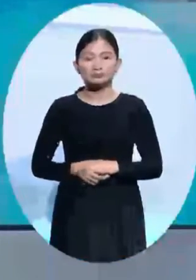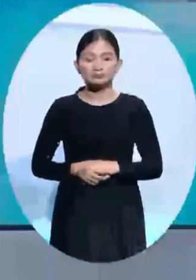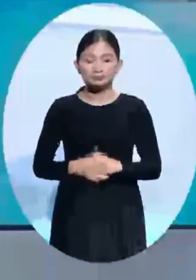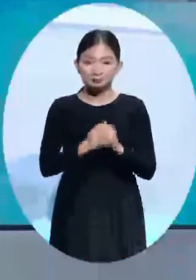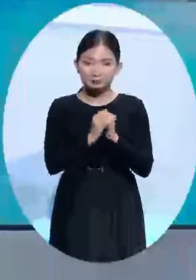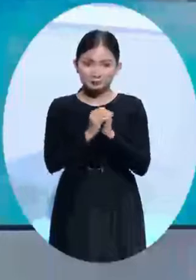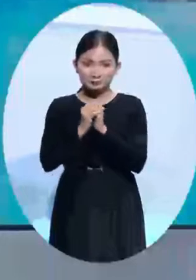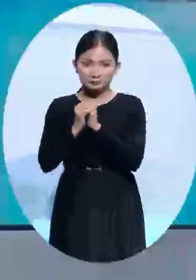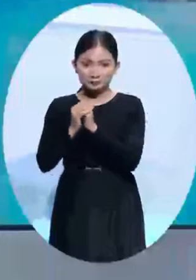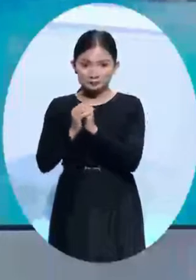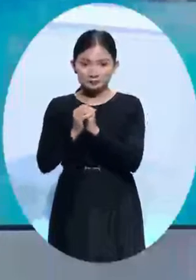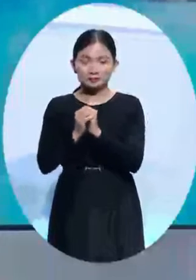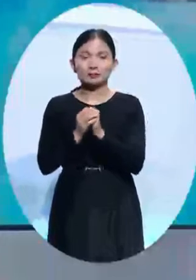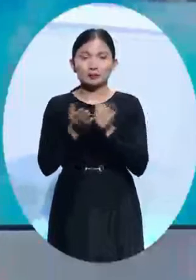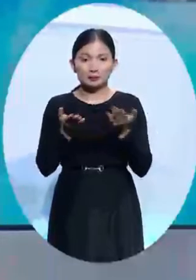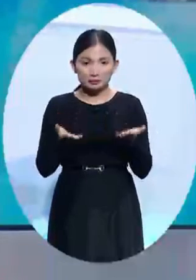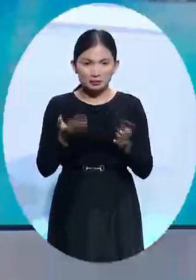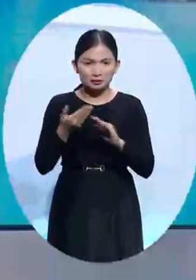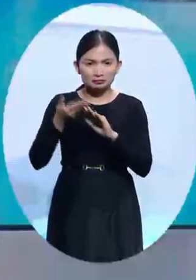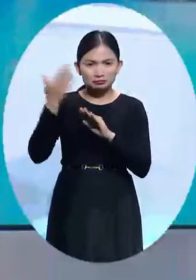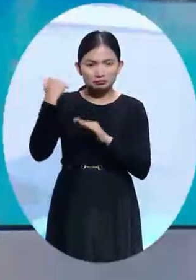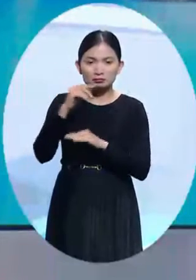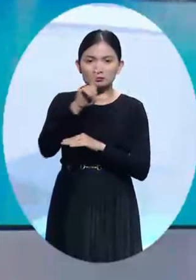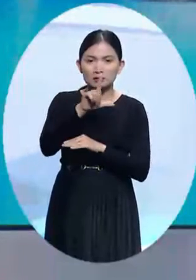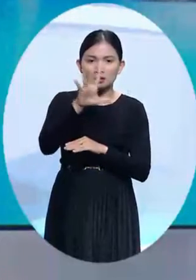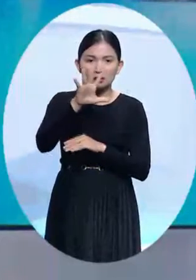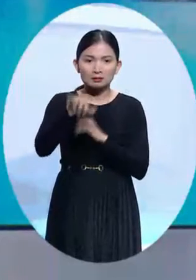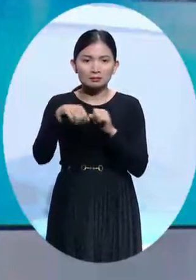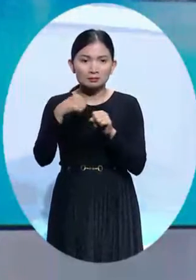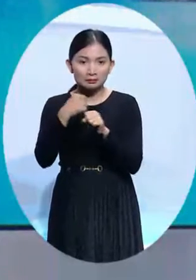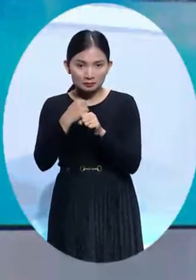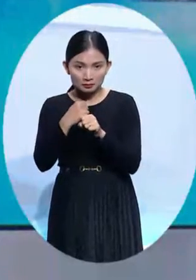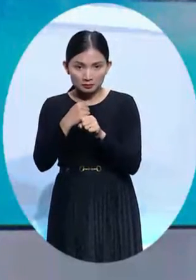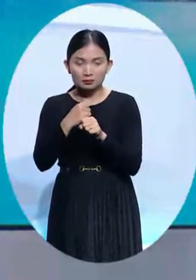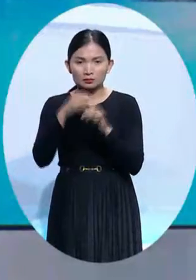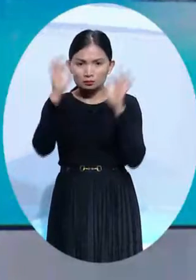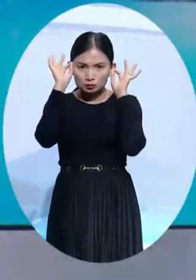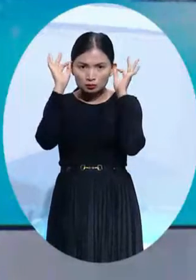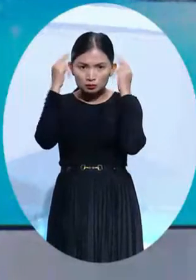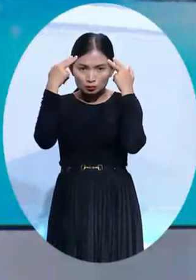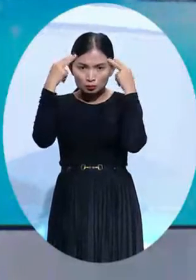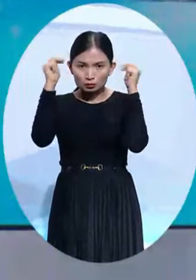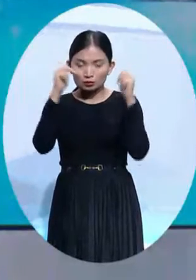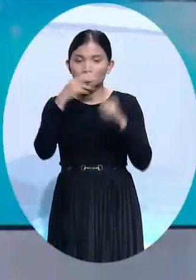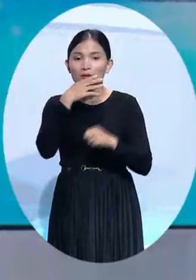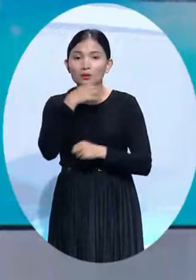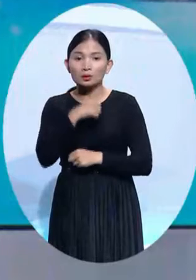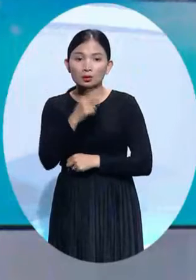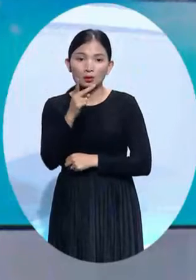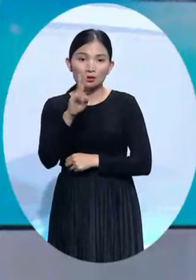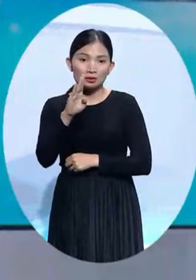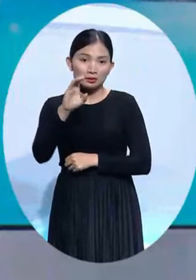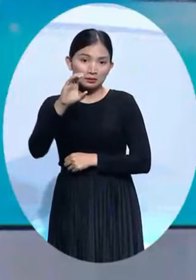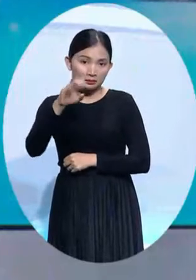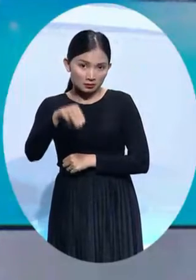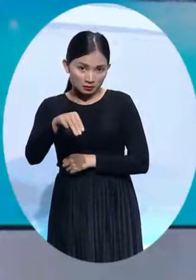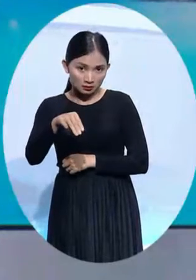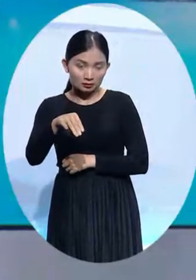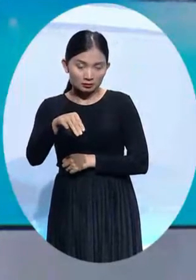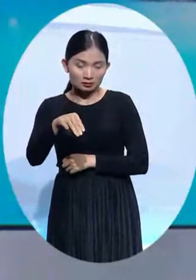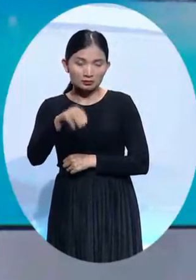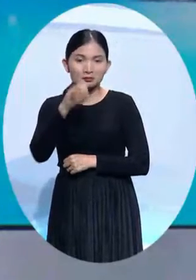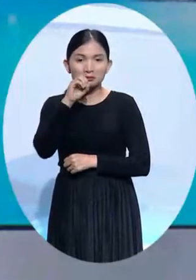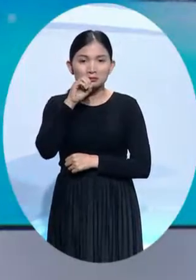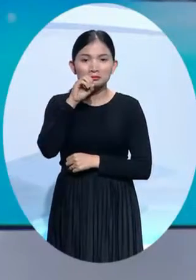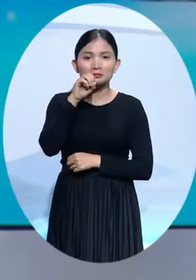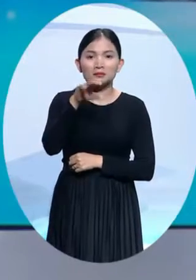Thưa quý vị, đúng ngày này cách đây 75 năm, Chủ tịch Hồ Chí Minh đã đề nghị các ban ngành đoàn thể trung ương đang họp ở Đại Từ Thái Nguyên lấy ngày